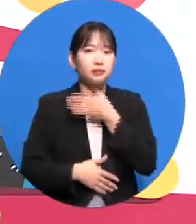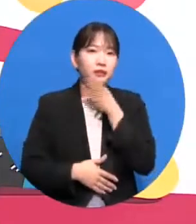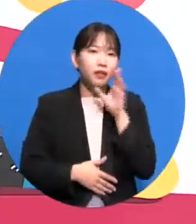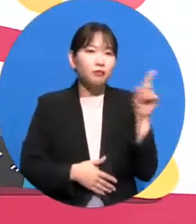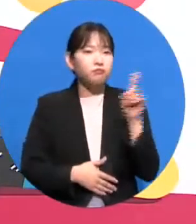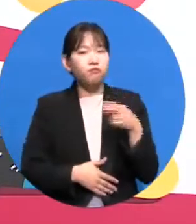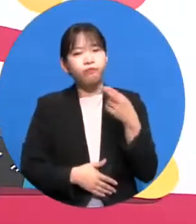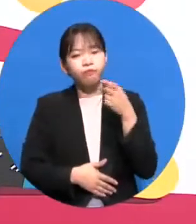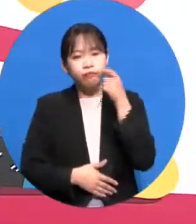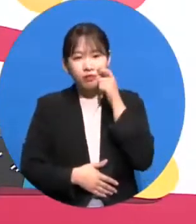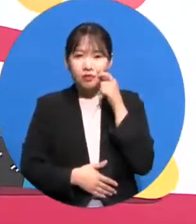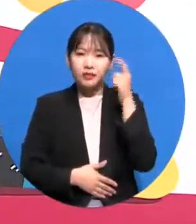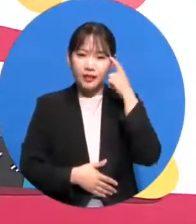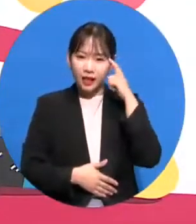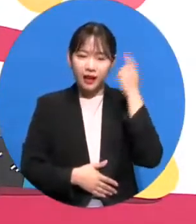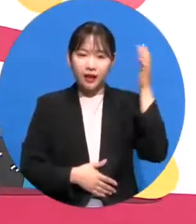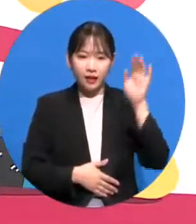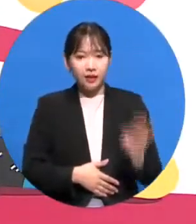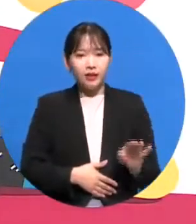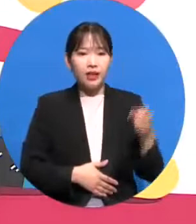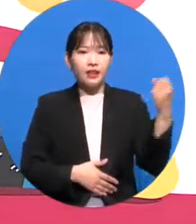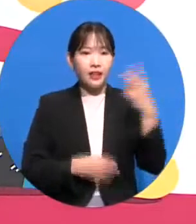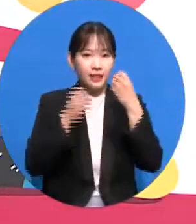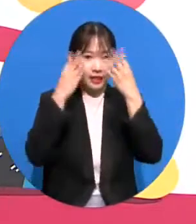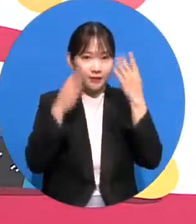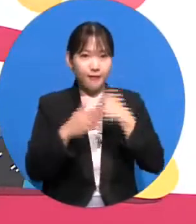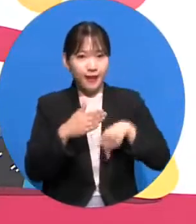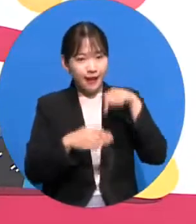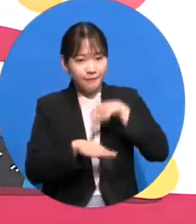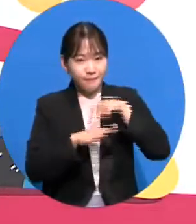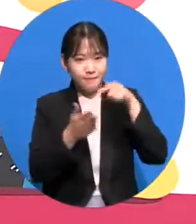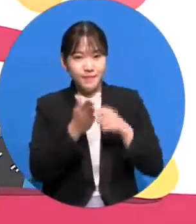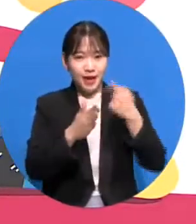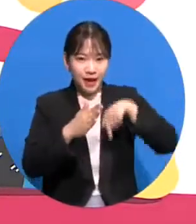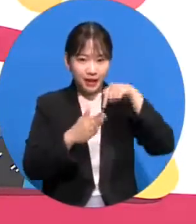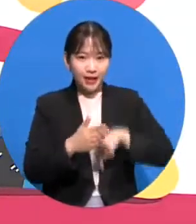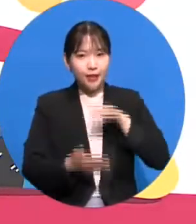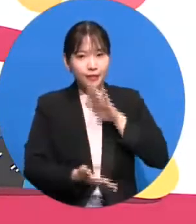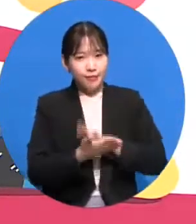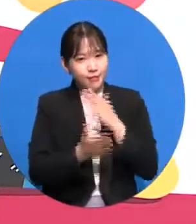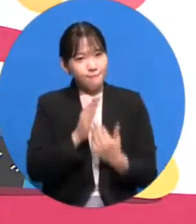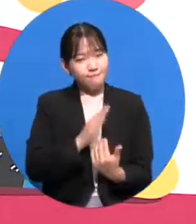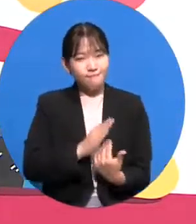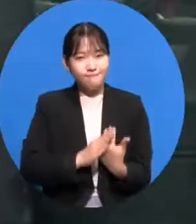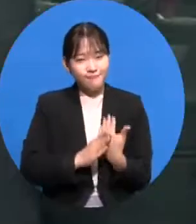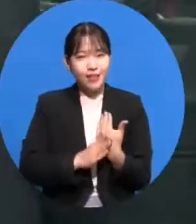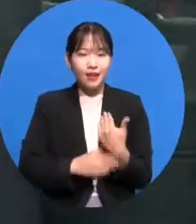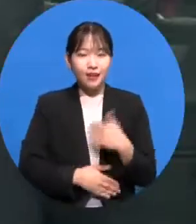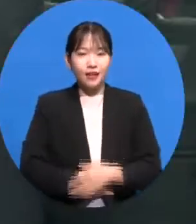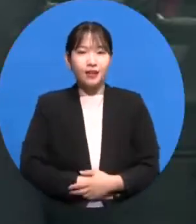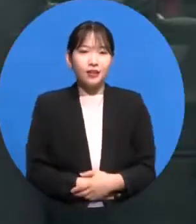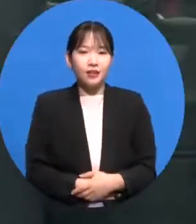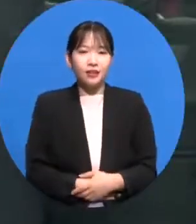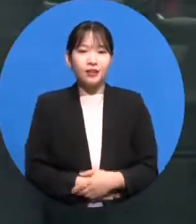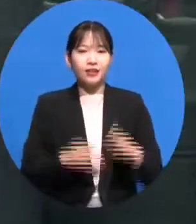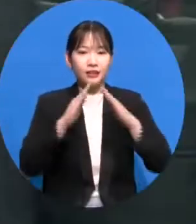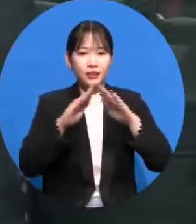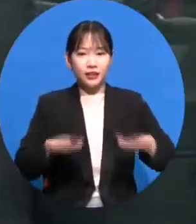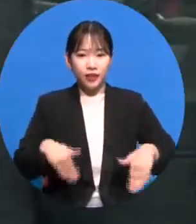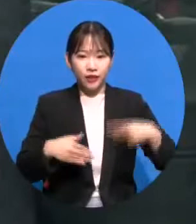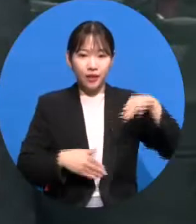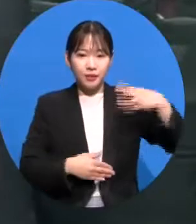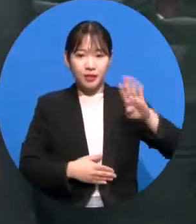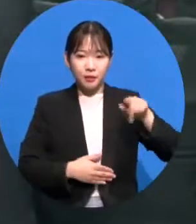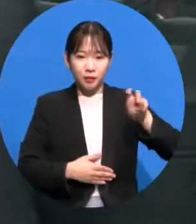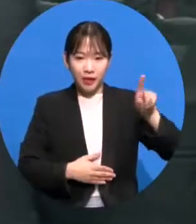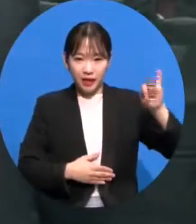아무것도 못하겠다라고 생각을 했었는데 다시 새롭게 어떤 암에서 어떤 열정이 이렇게 샘솟는다 그럴까요? 전남